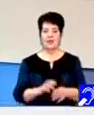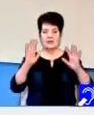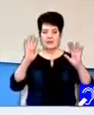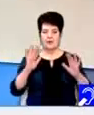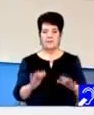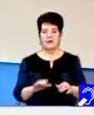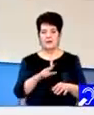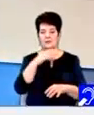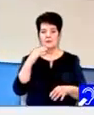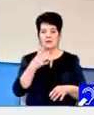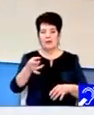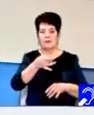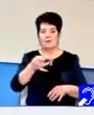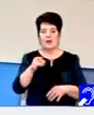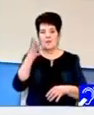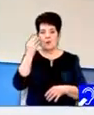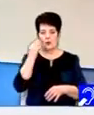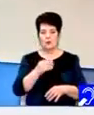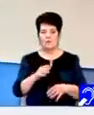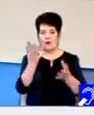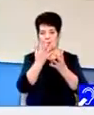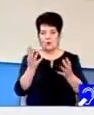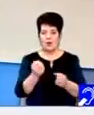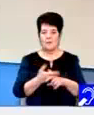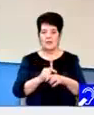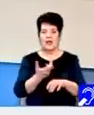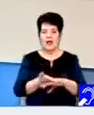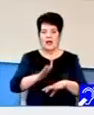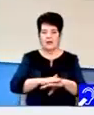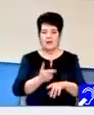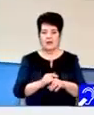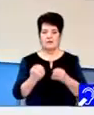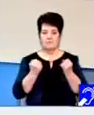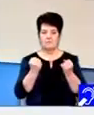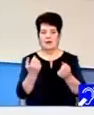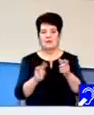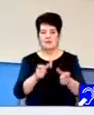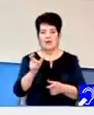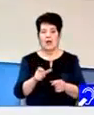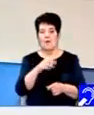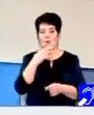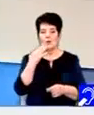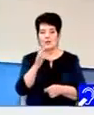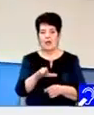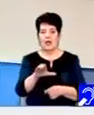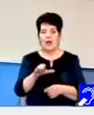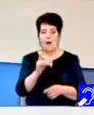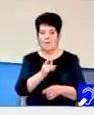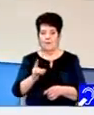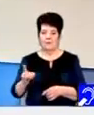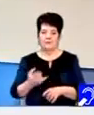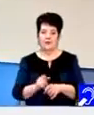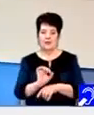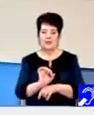Zăpada a pus stăpânire pe Republica Moldova. A fost o noapte grea pentru șoferii care s-au aventurat pe șosele. Multe mașini au rămas blocate. În